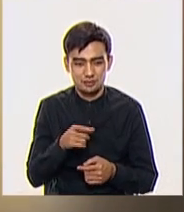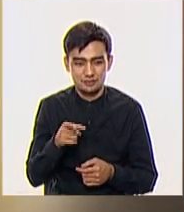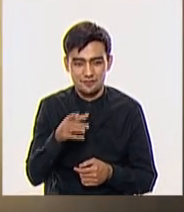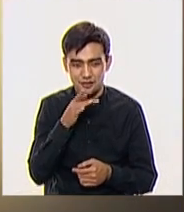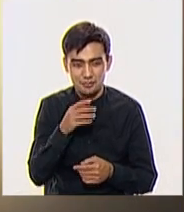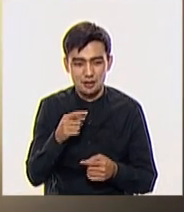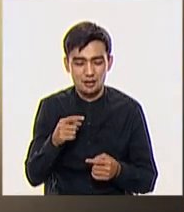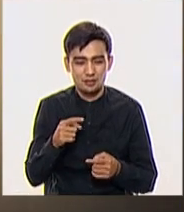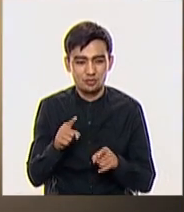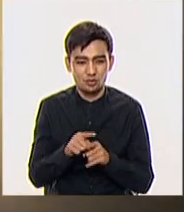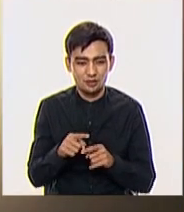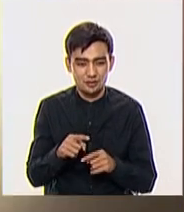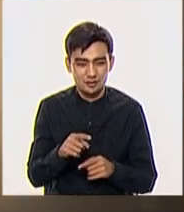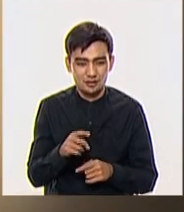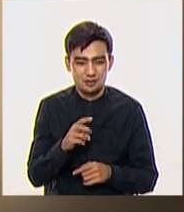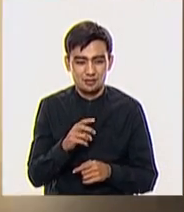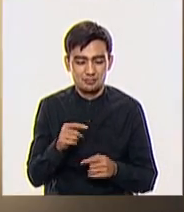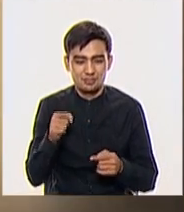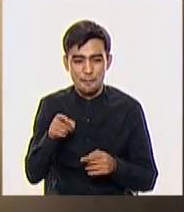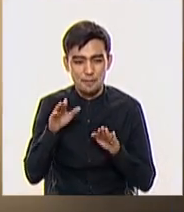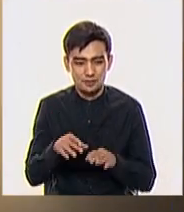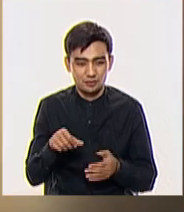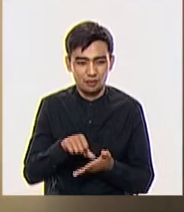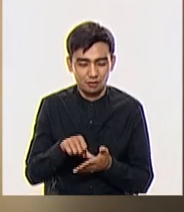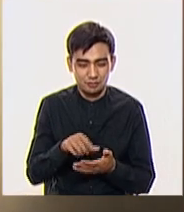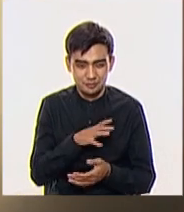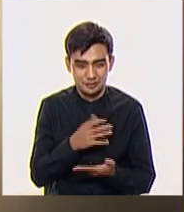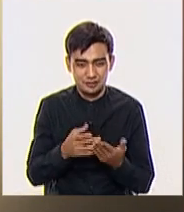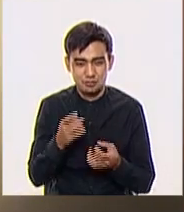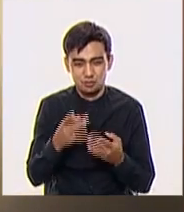месте, не в то время. Это просто так сложились обстоятельства.